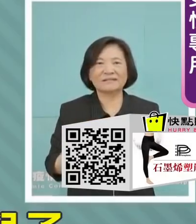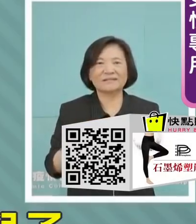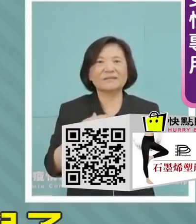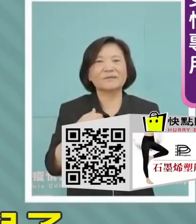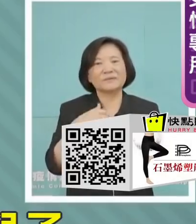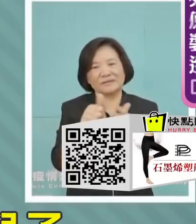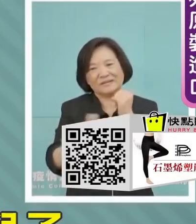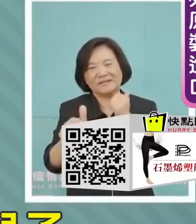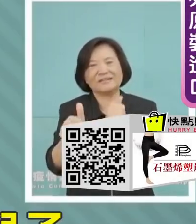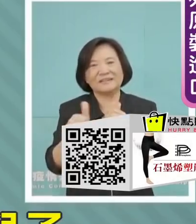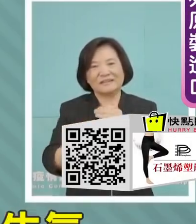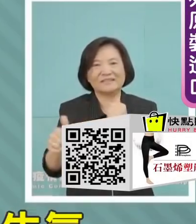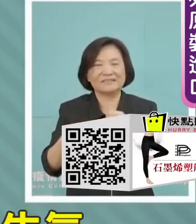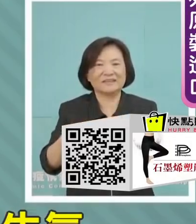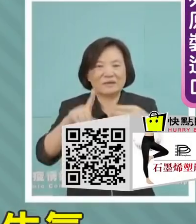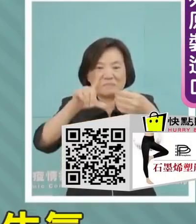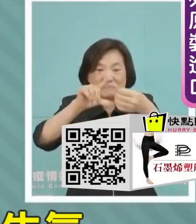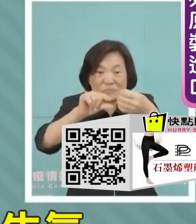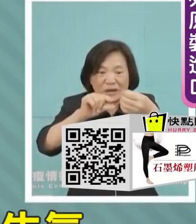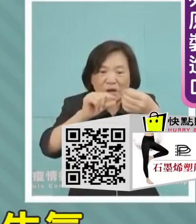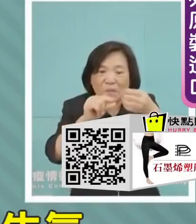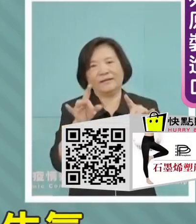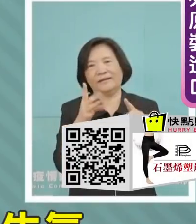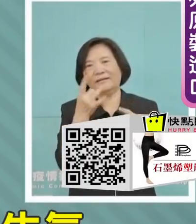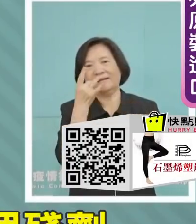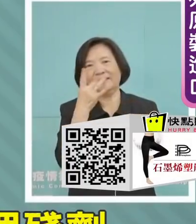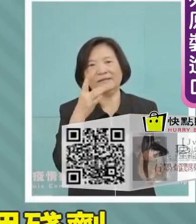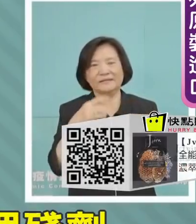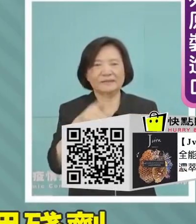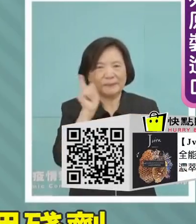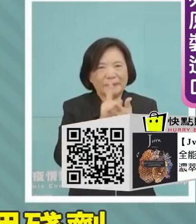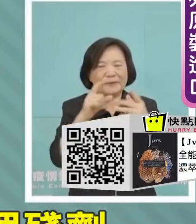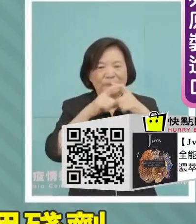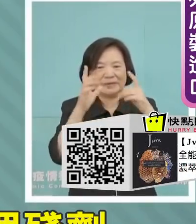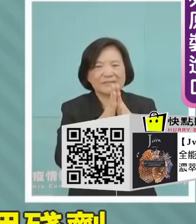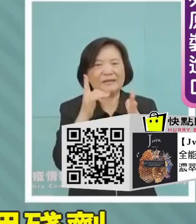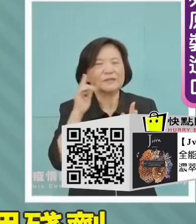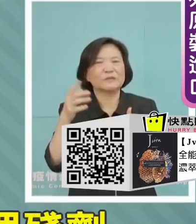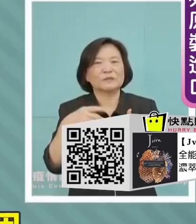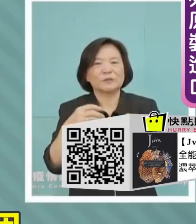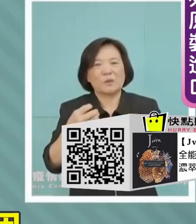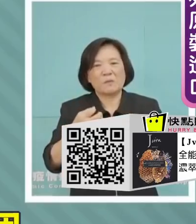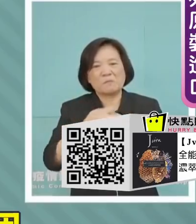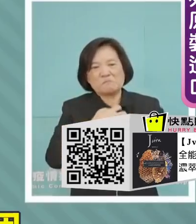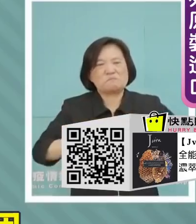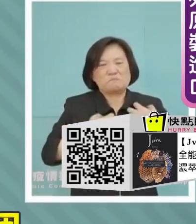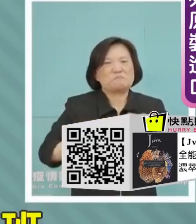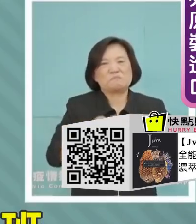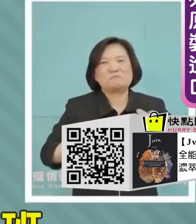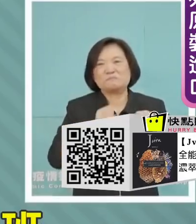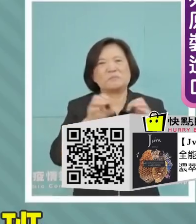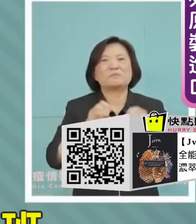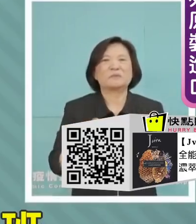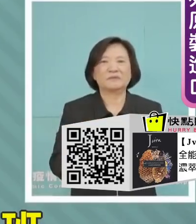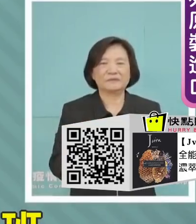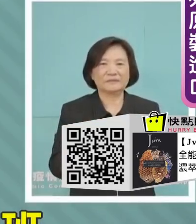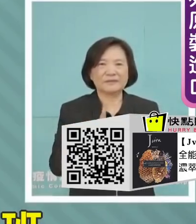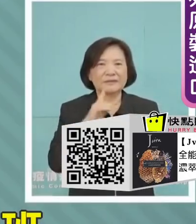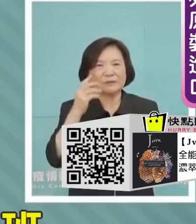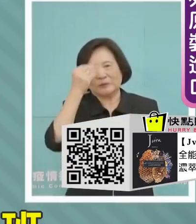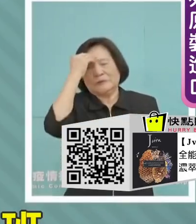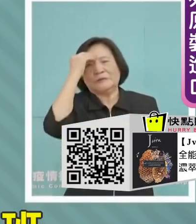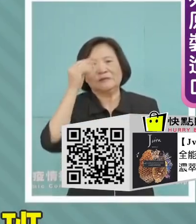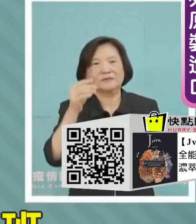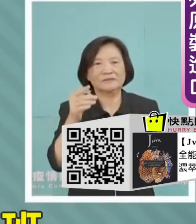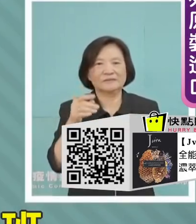以那我的儿子跟女儿好像都还没打，他就很生气。他每天回来都抱怨说他处理残疾，所以他就很讨厌那个。他说他宁可都